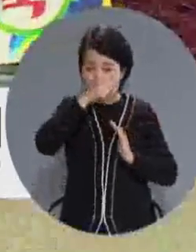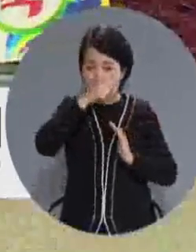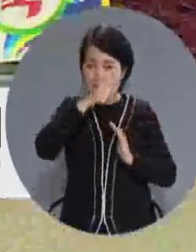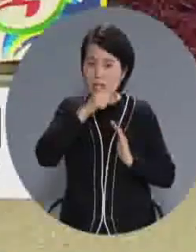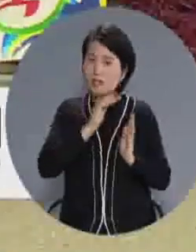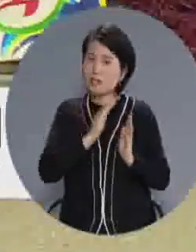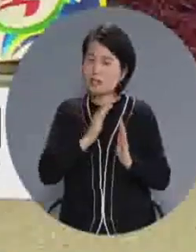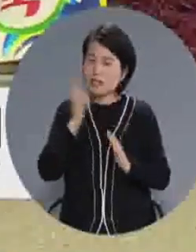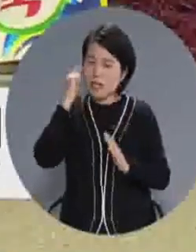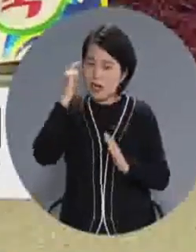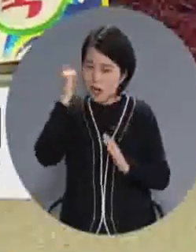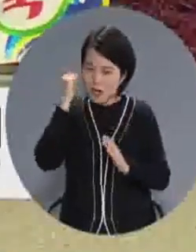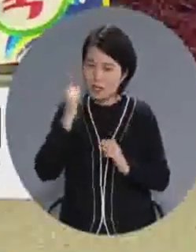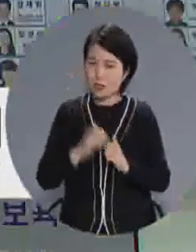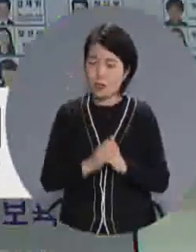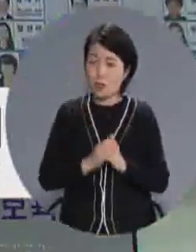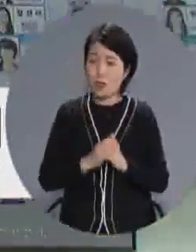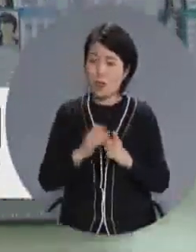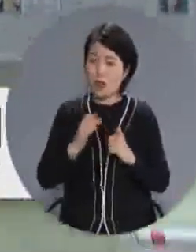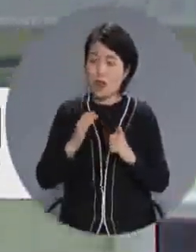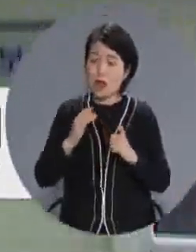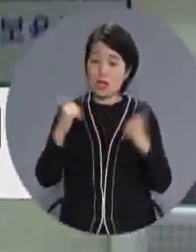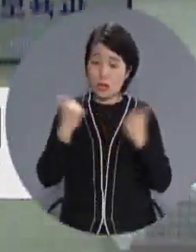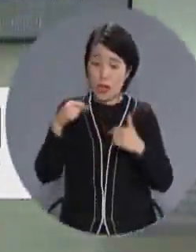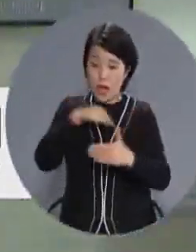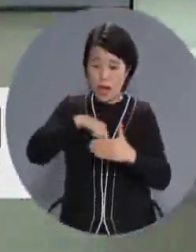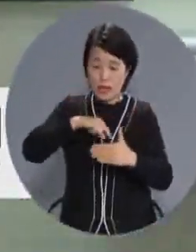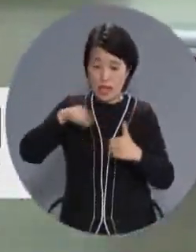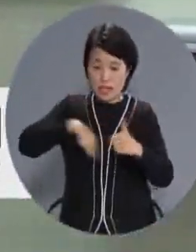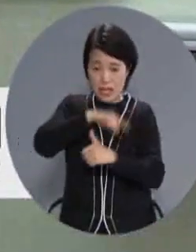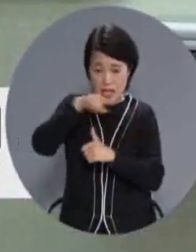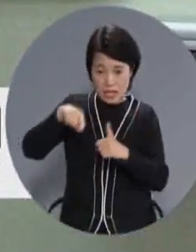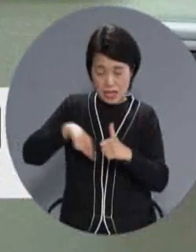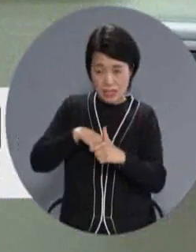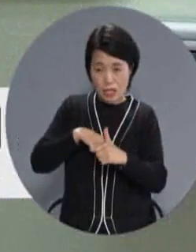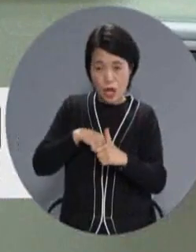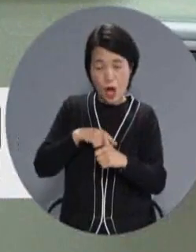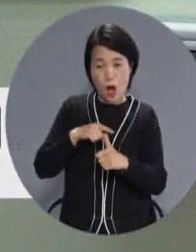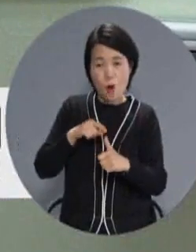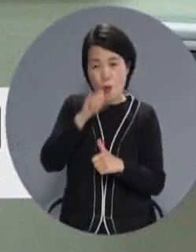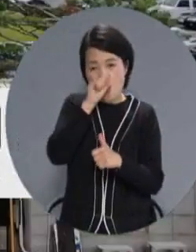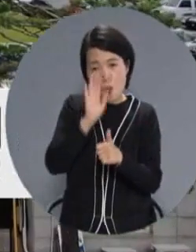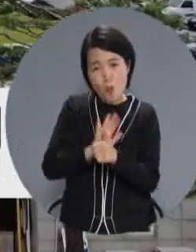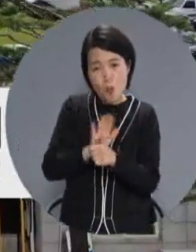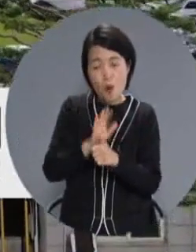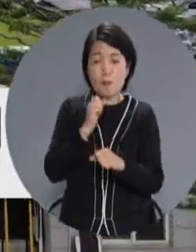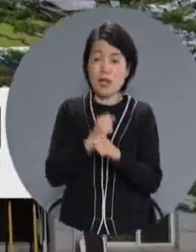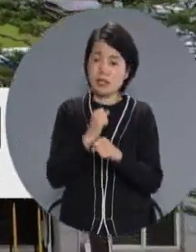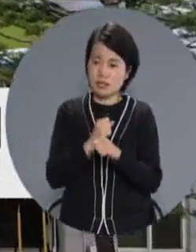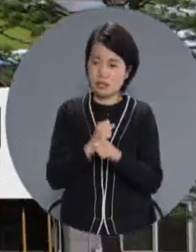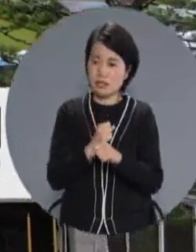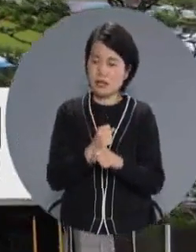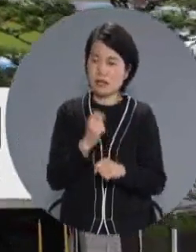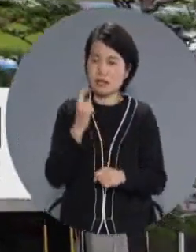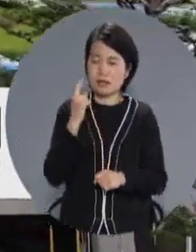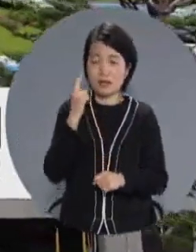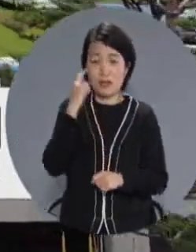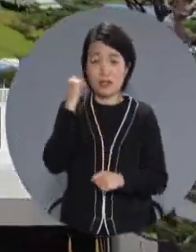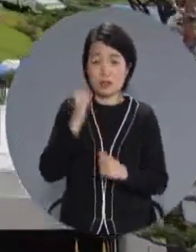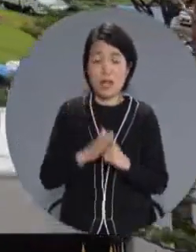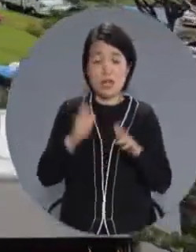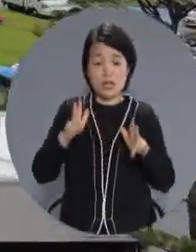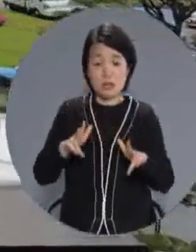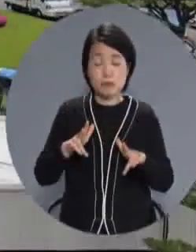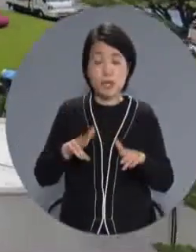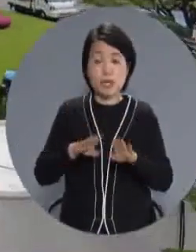두고 의회 내 우호적 분위기 조성을 위한 포석이 아니냐는 의혹이 제기되고 있습니다. 실제 광양시는 현재